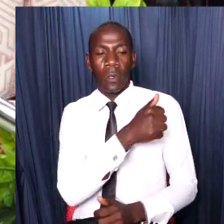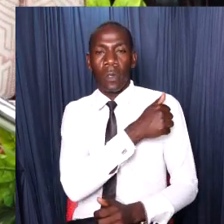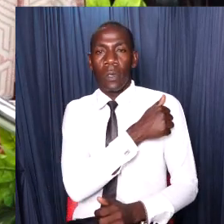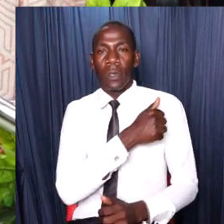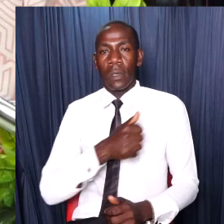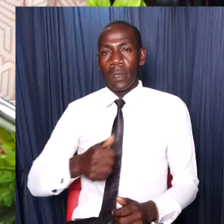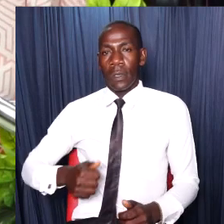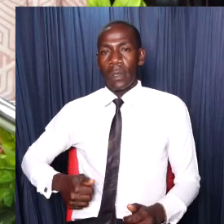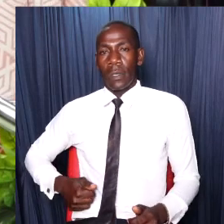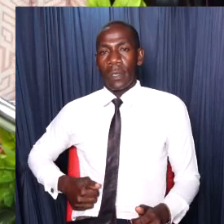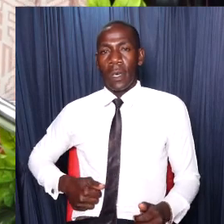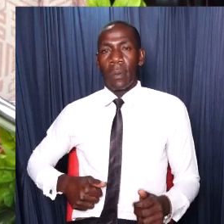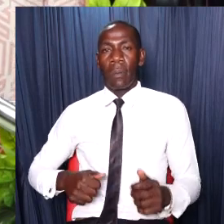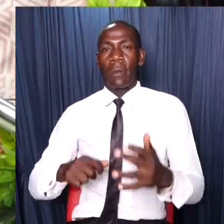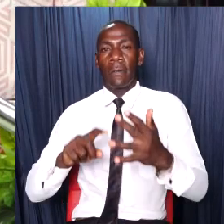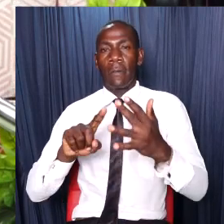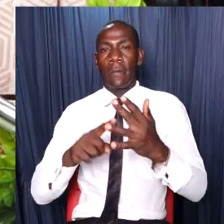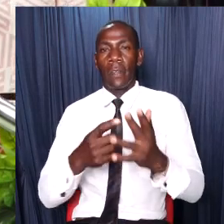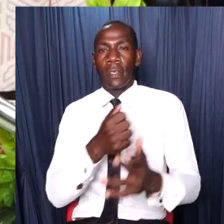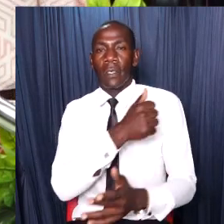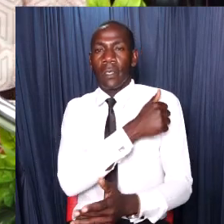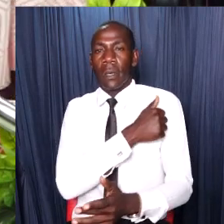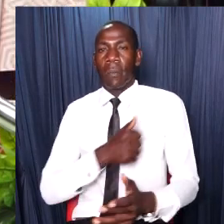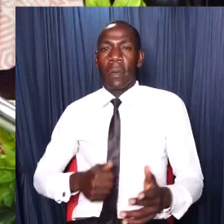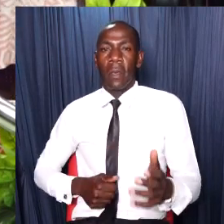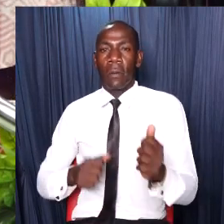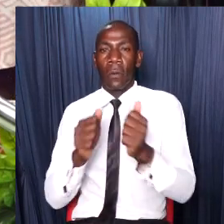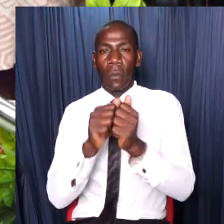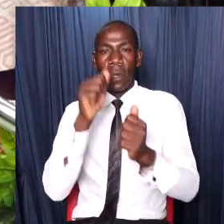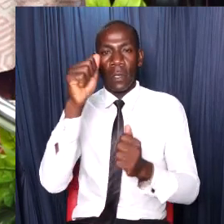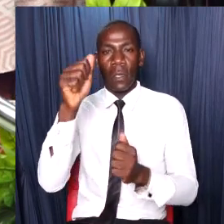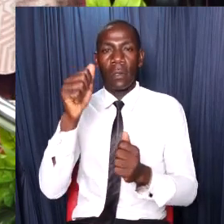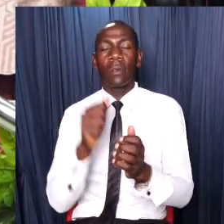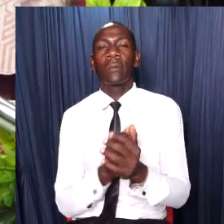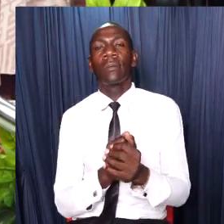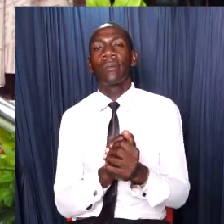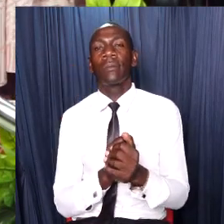Samuel wa kwanza kuminatano. First Samuel 15.